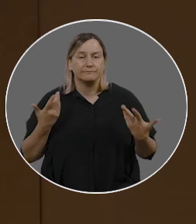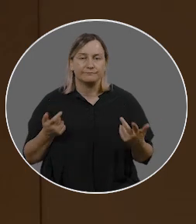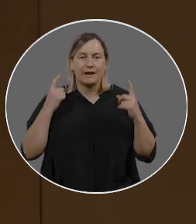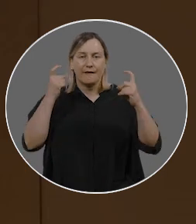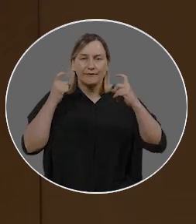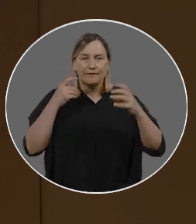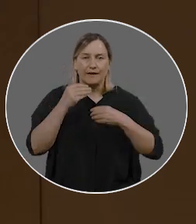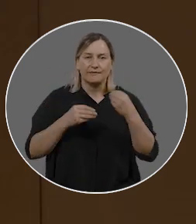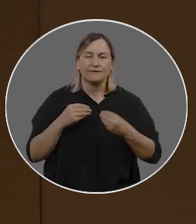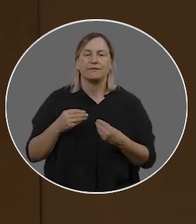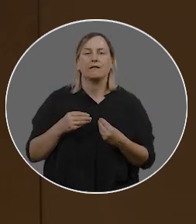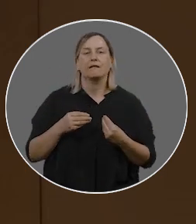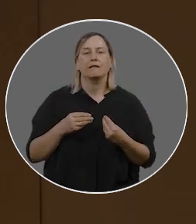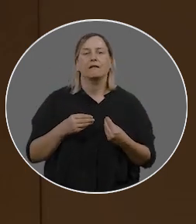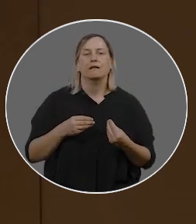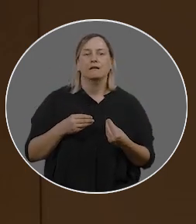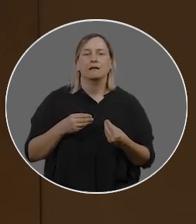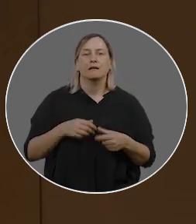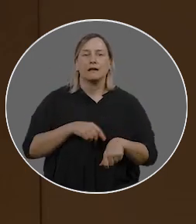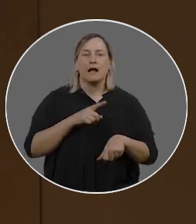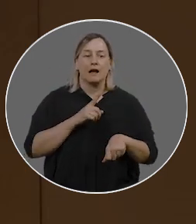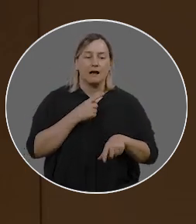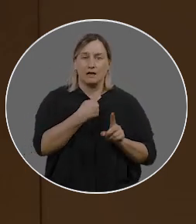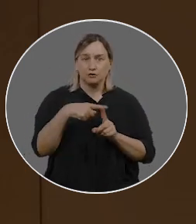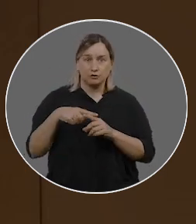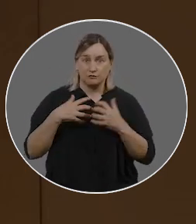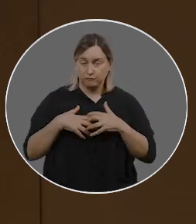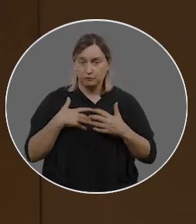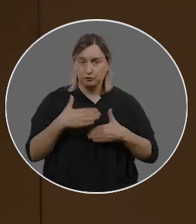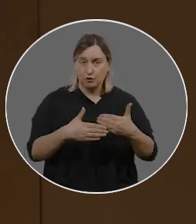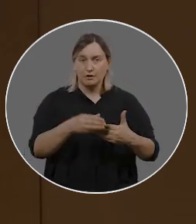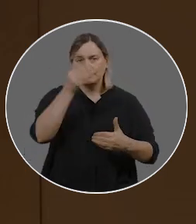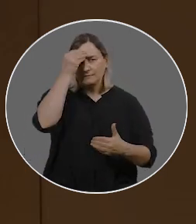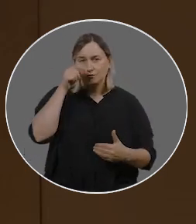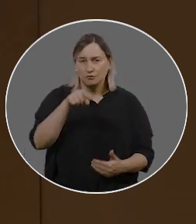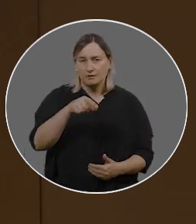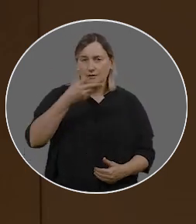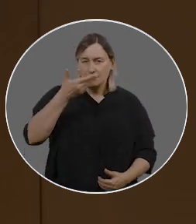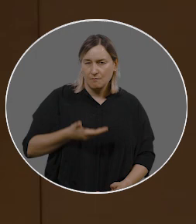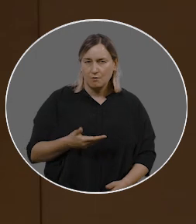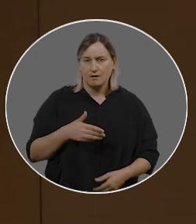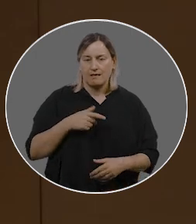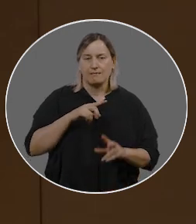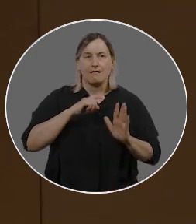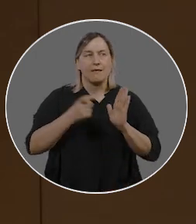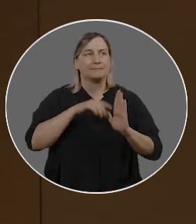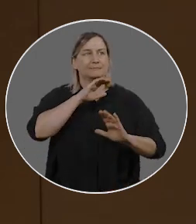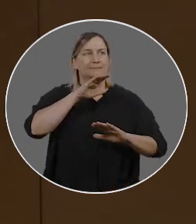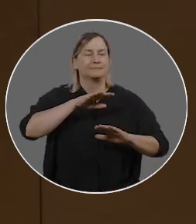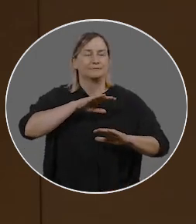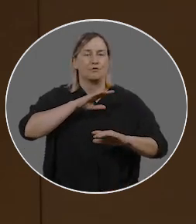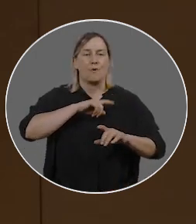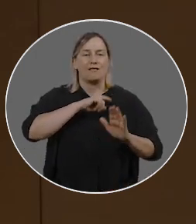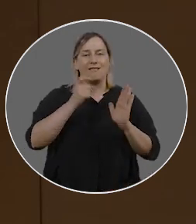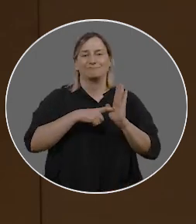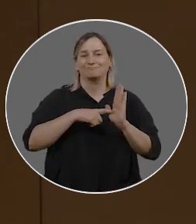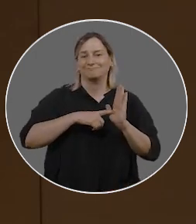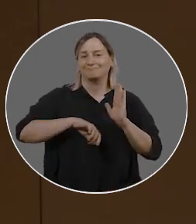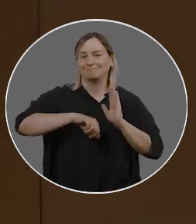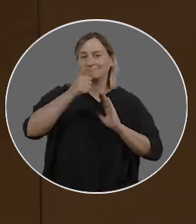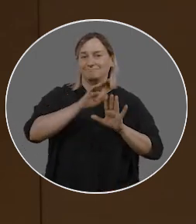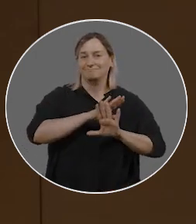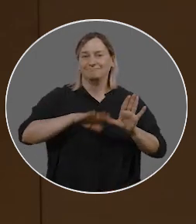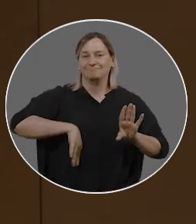fer que les coses funcionin i que funcionin bé, jo crec que és important, més enllà de complir la llei, i jo crec que fins i tot, negaré haver-ho